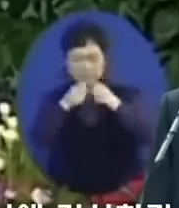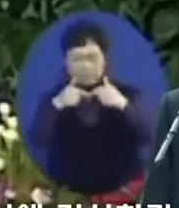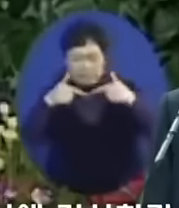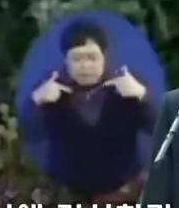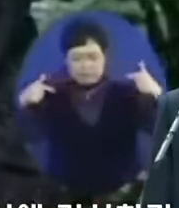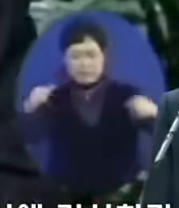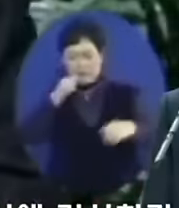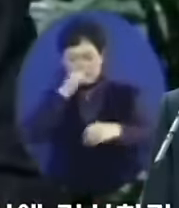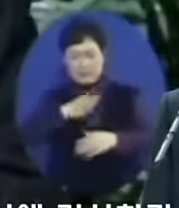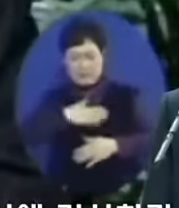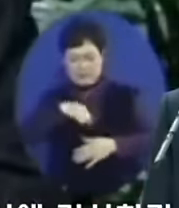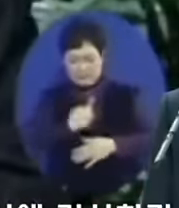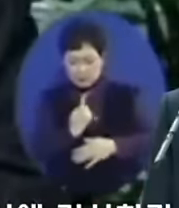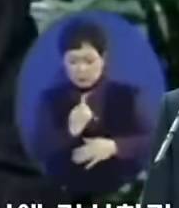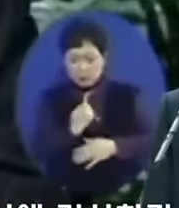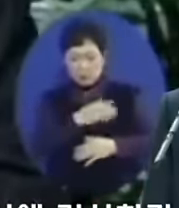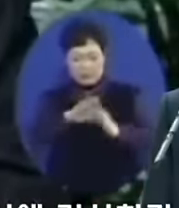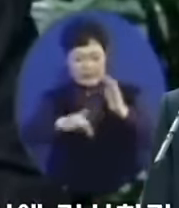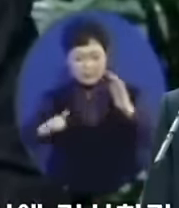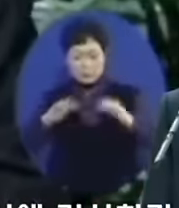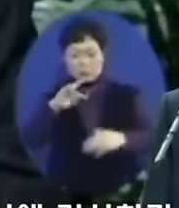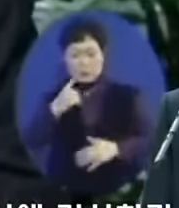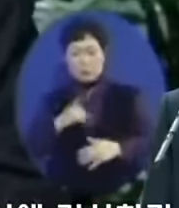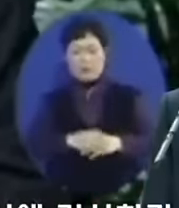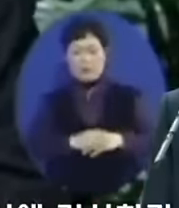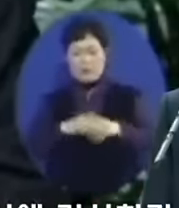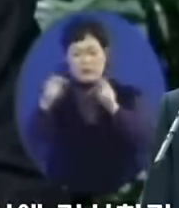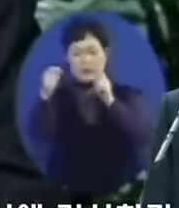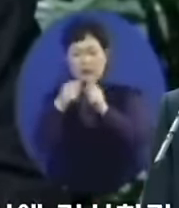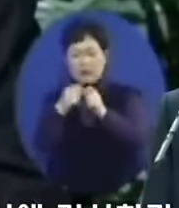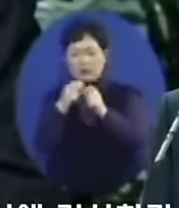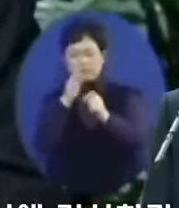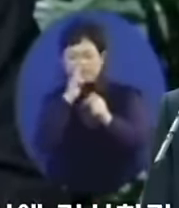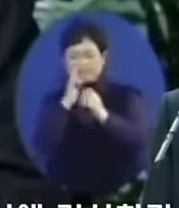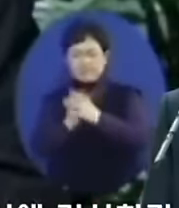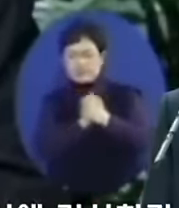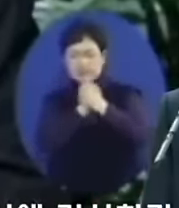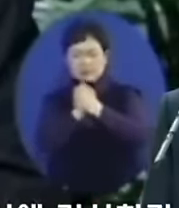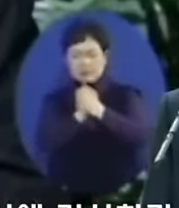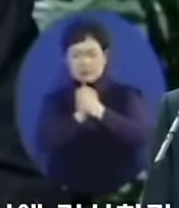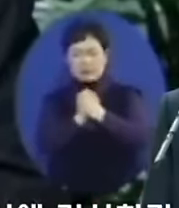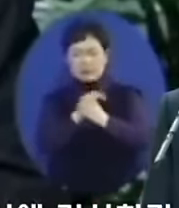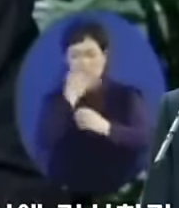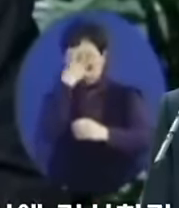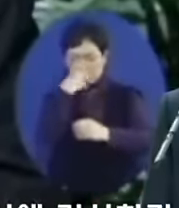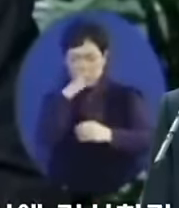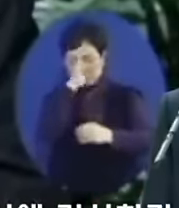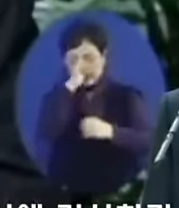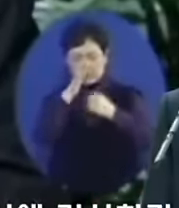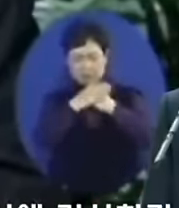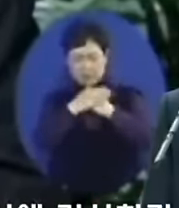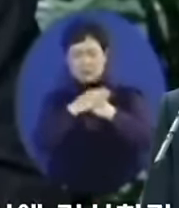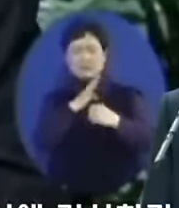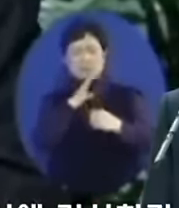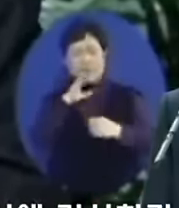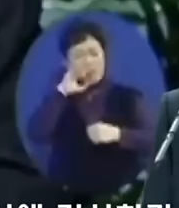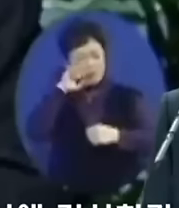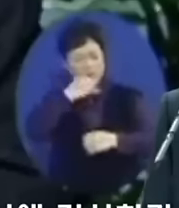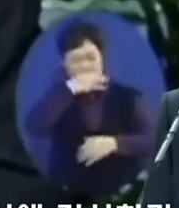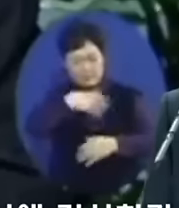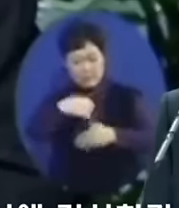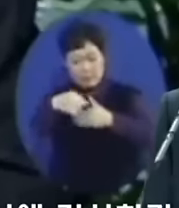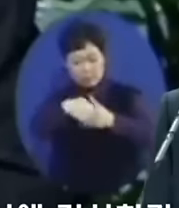것입니다. 우리 자신도 우리 가족도 가까운 사람들이 우울증에 걸려서 고통당하는 것을 우리는 봅니다. 겉으로